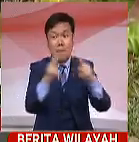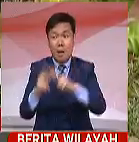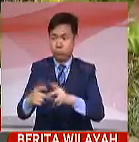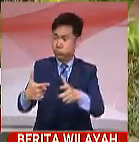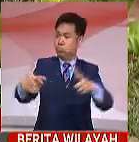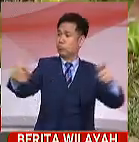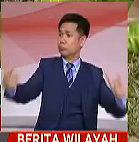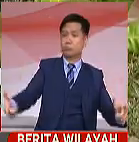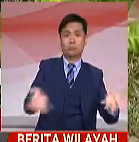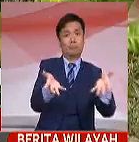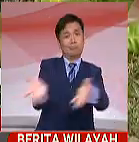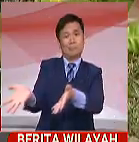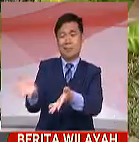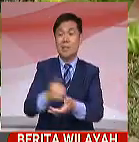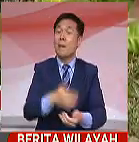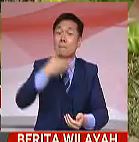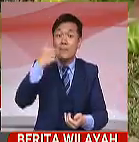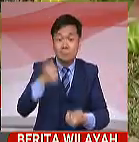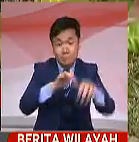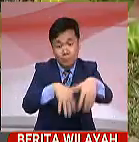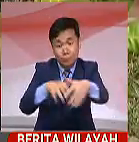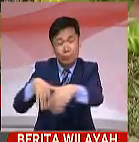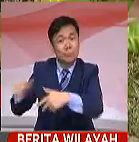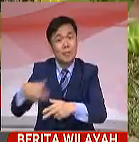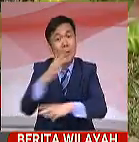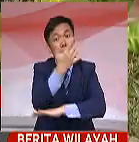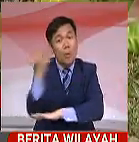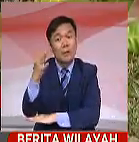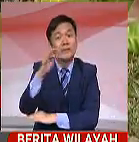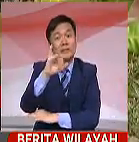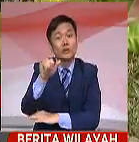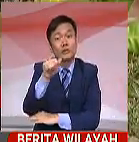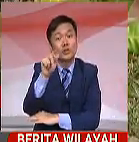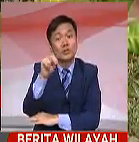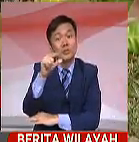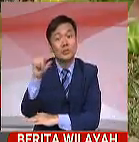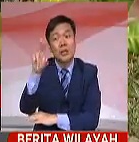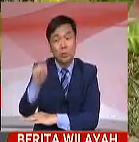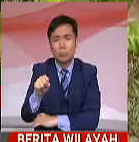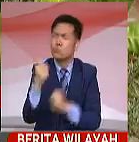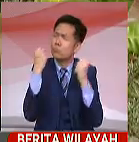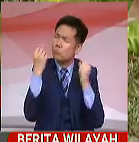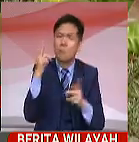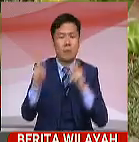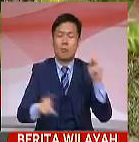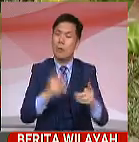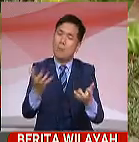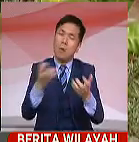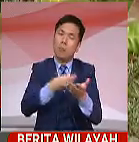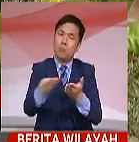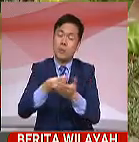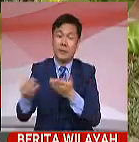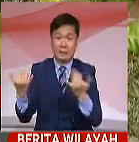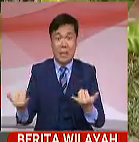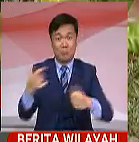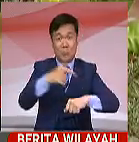kosong, daripada kita biar saja tu lebih baiklah kita tanam janggut ini. Sebab permintaannya memang tinggi. Memang tinggi, kalau bukan musim